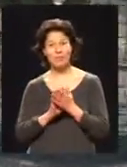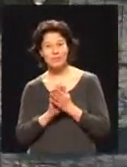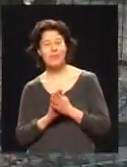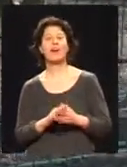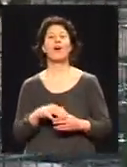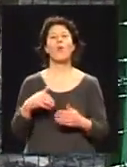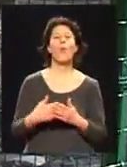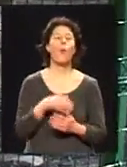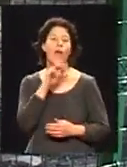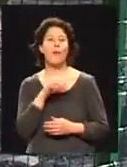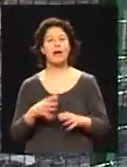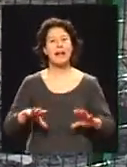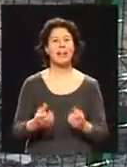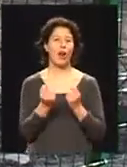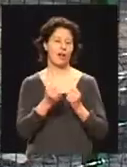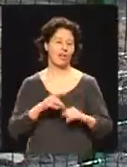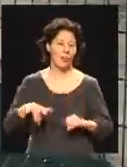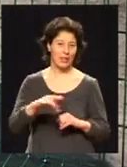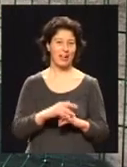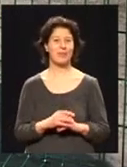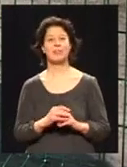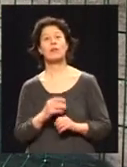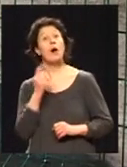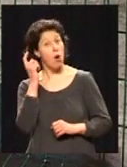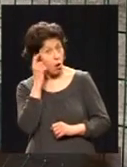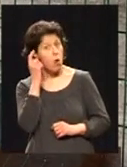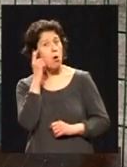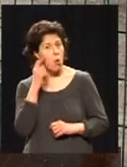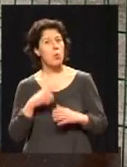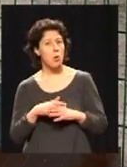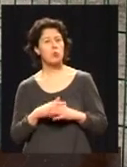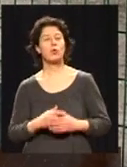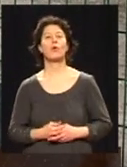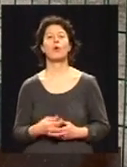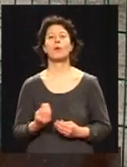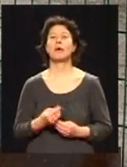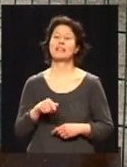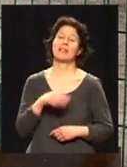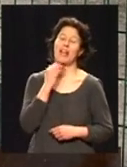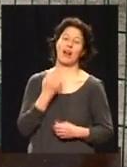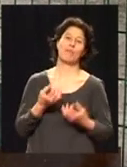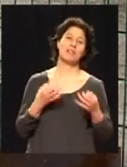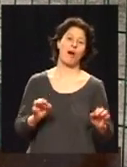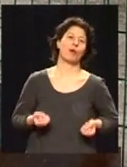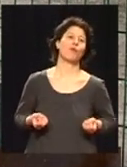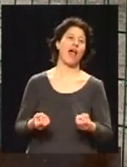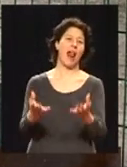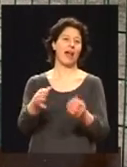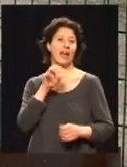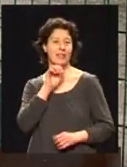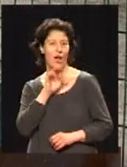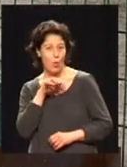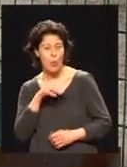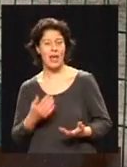konstatálták az új ebeknek kialakított terepet. Nagyon okos dolog, mert itt legalább el lehet szabadon engedni a